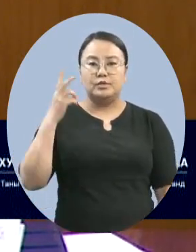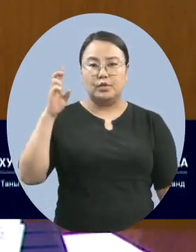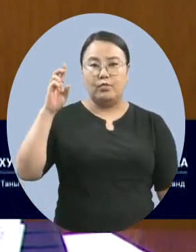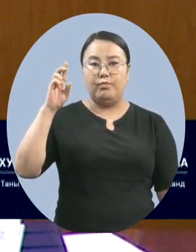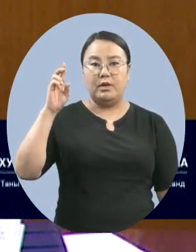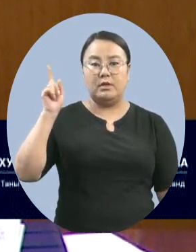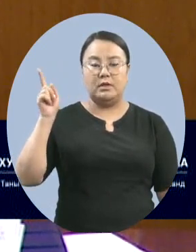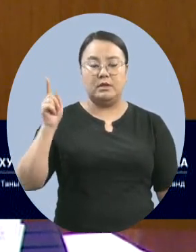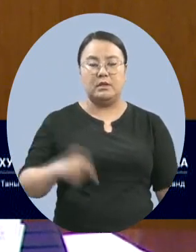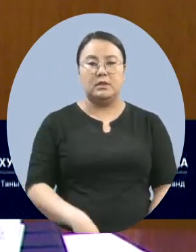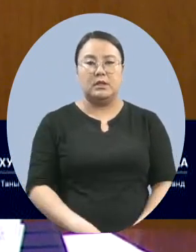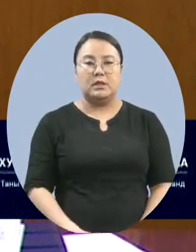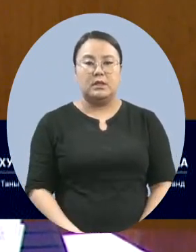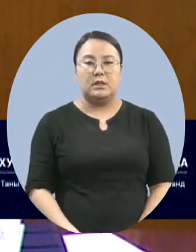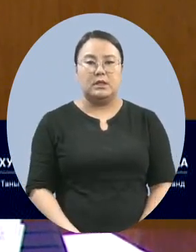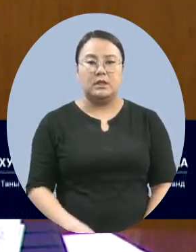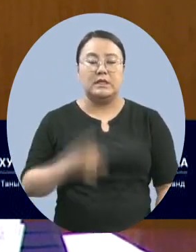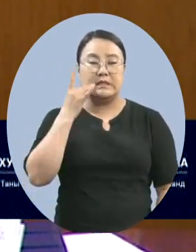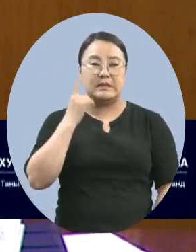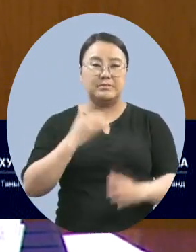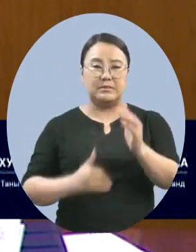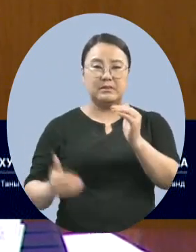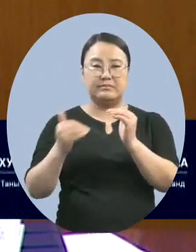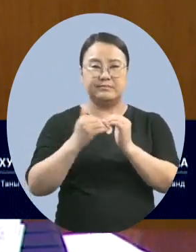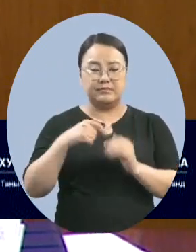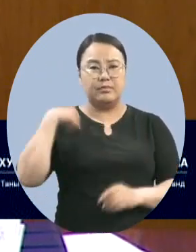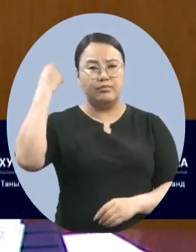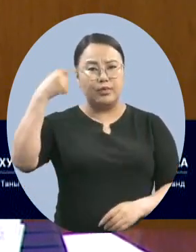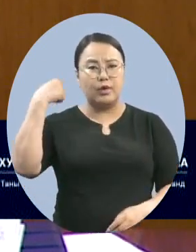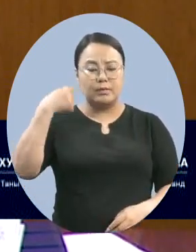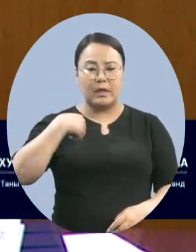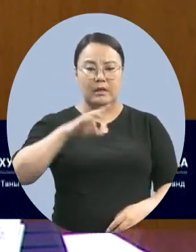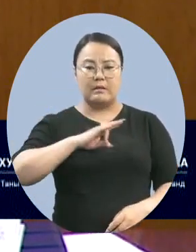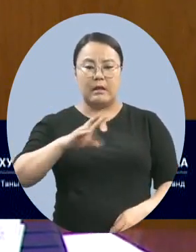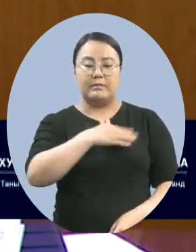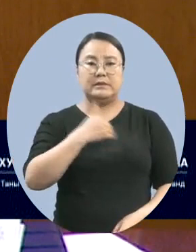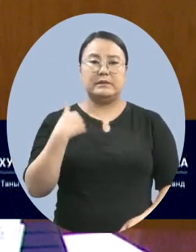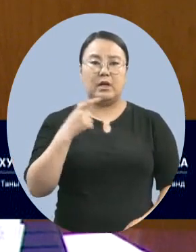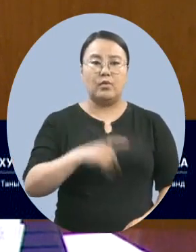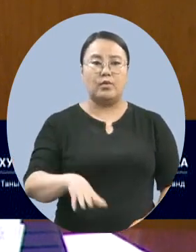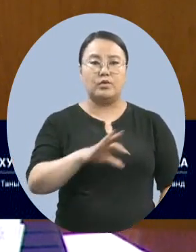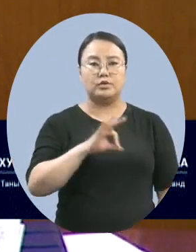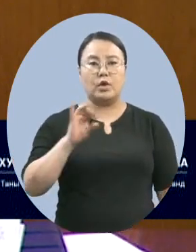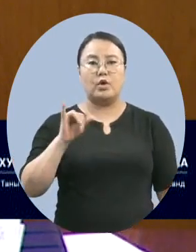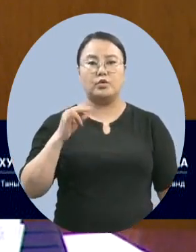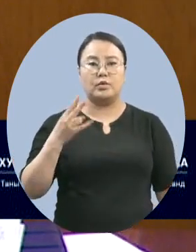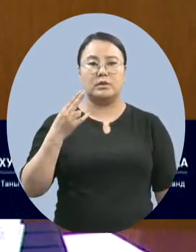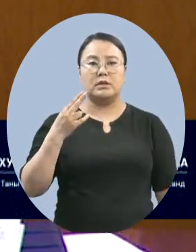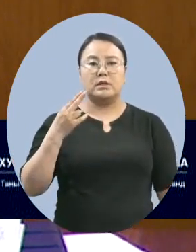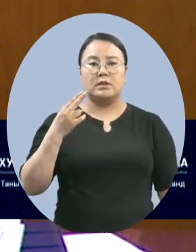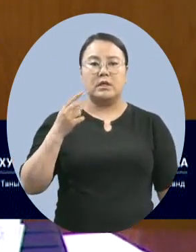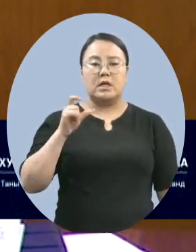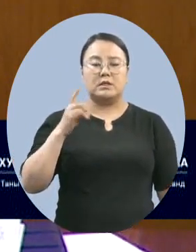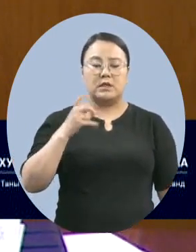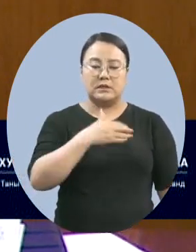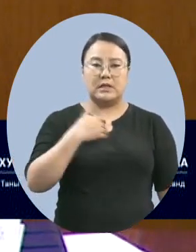үндэсний байгууллагаас ихтэй одоо энэ гендерийн үзэл санааг анханасаа манай намын дарга нар оюун эрдэн дарга амар ажилхын дарга нар